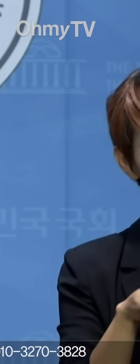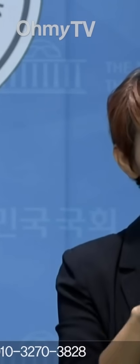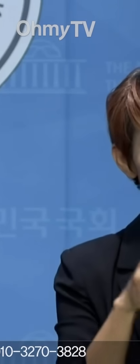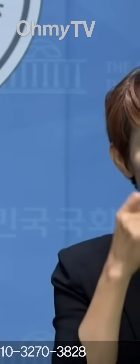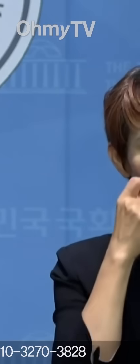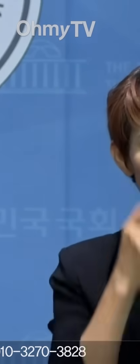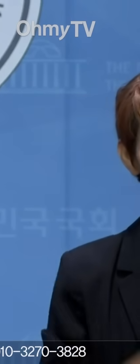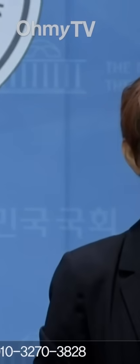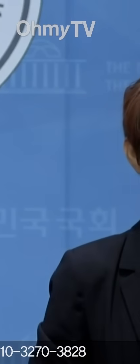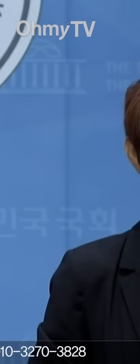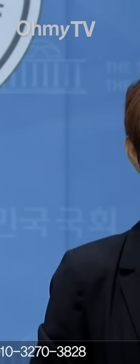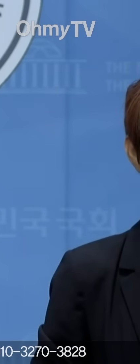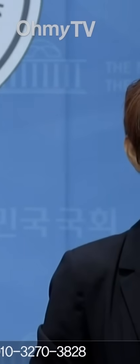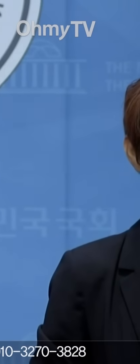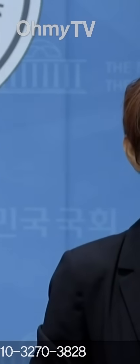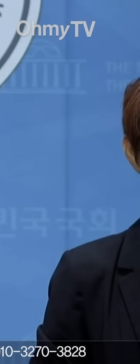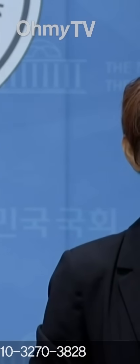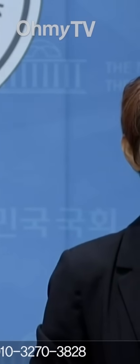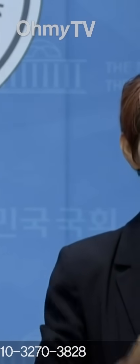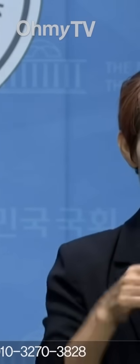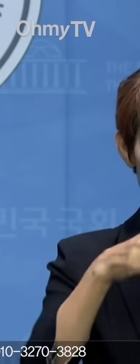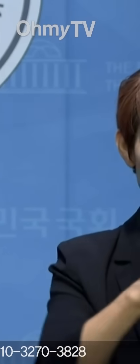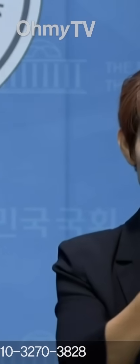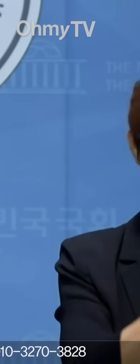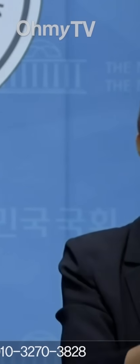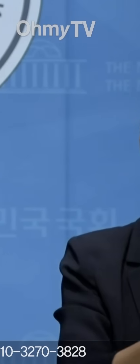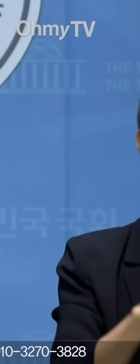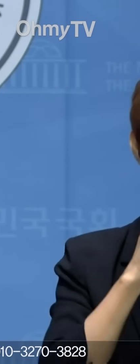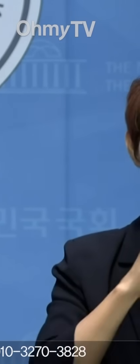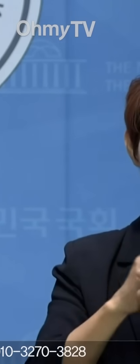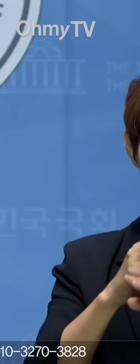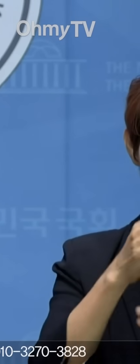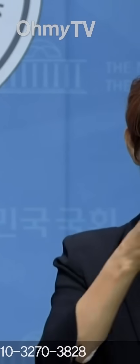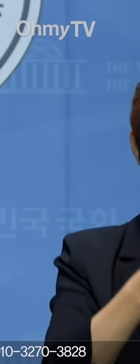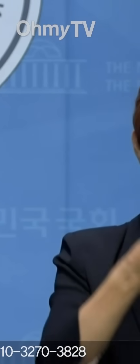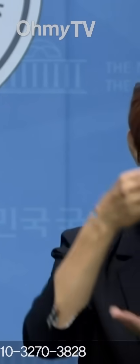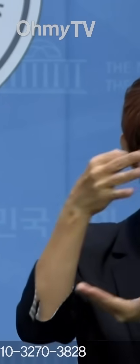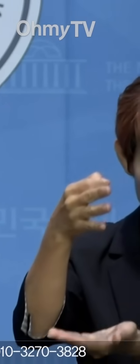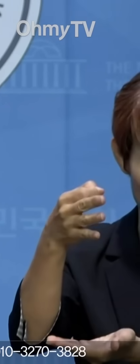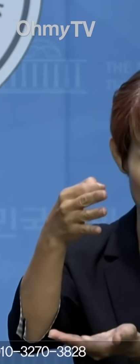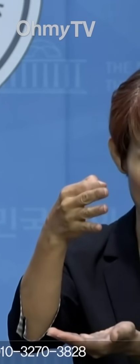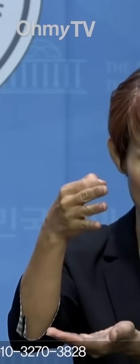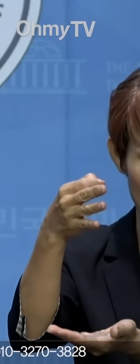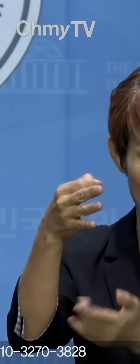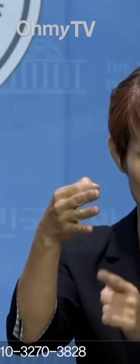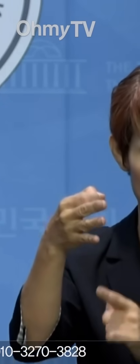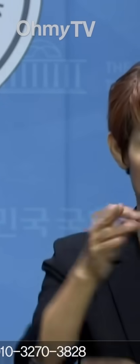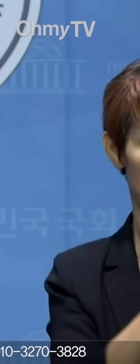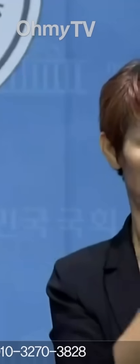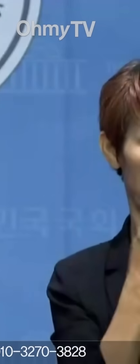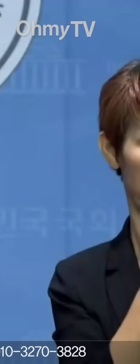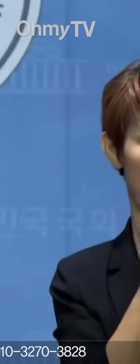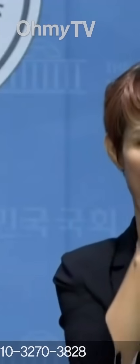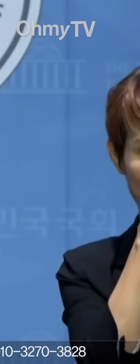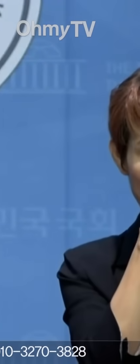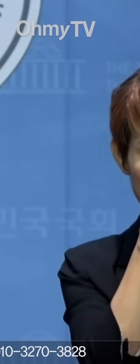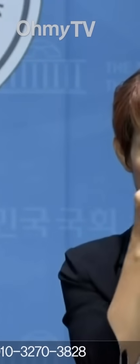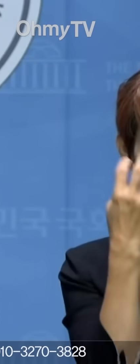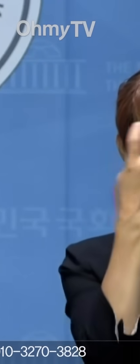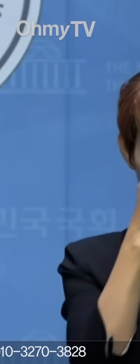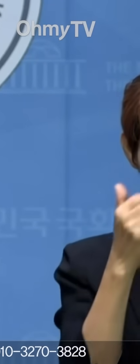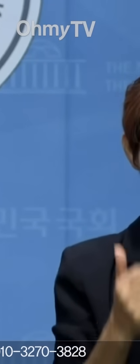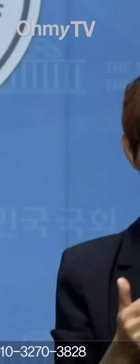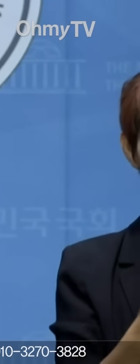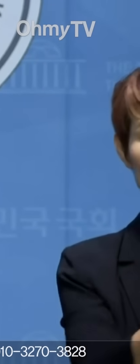어렵습니다. 이와 같이 김성태가 북한에 돈을 전달하였다는 핵심 내용이 오락가락하고 검찰발